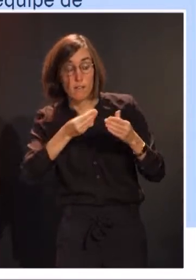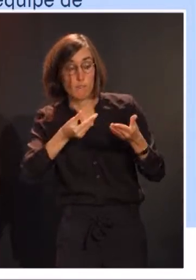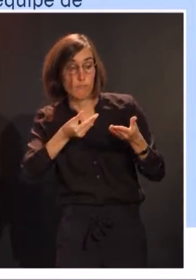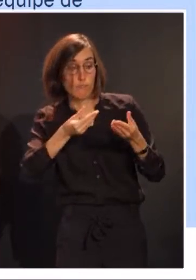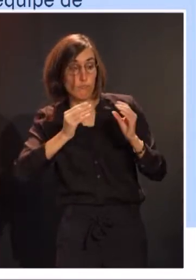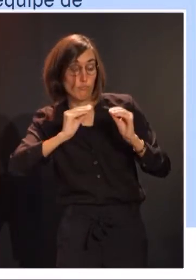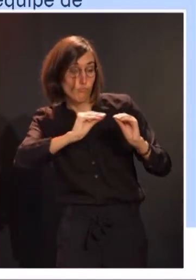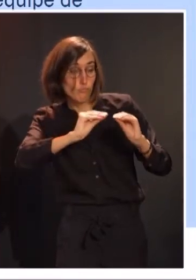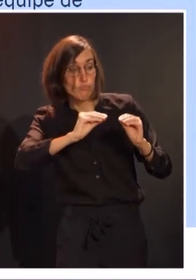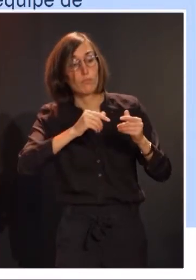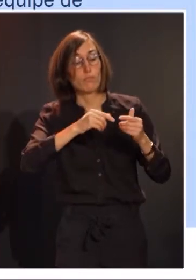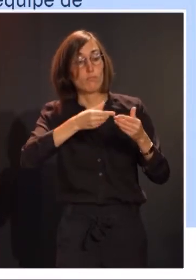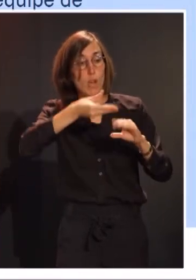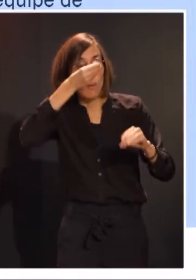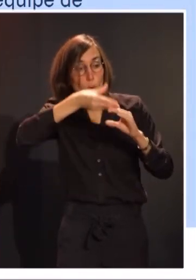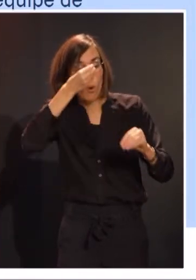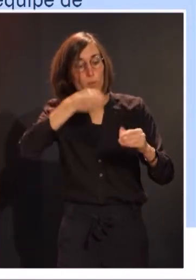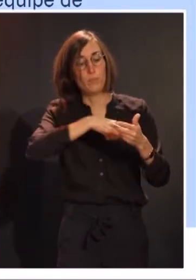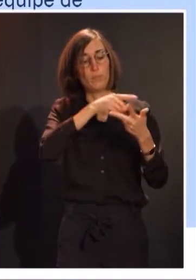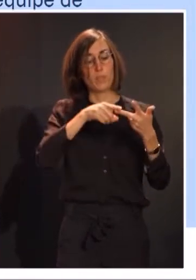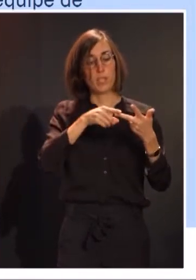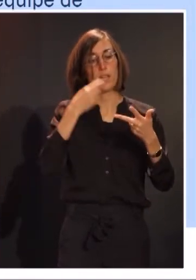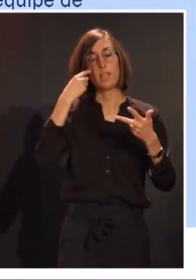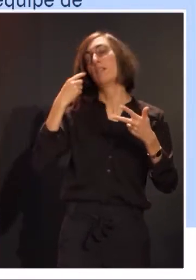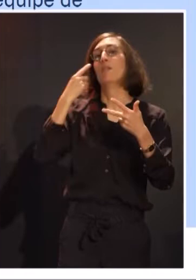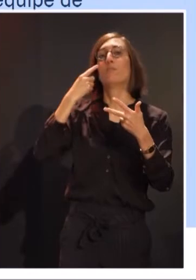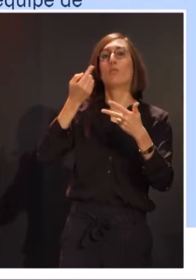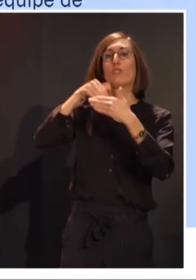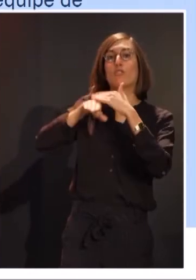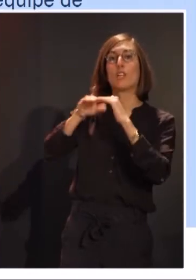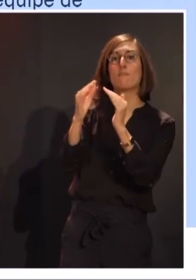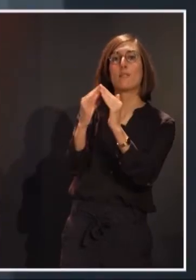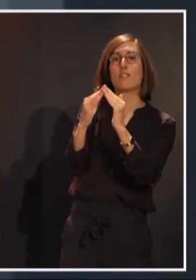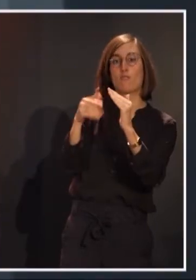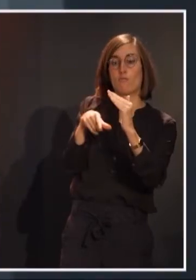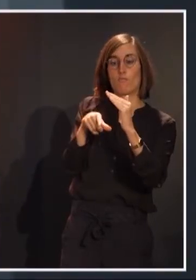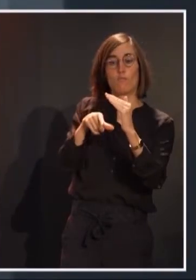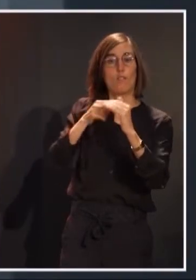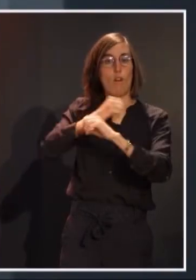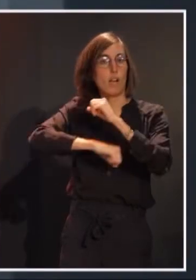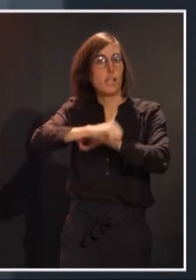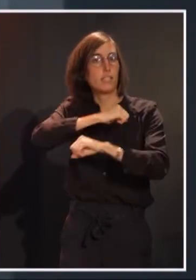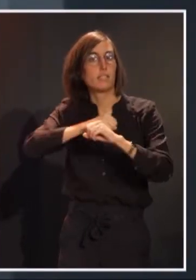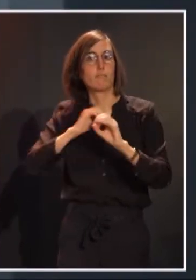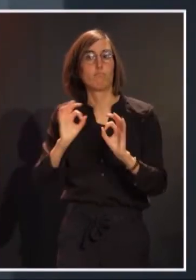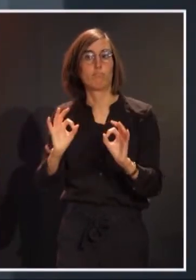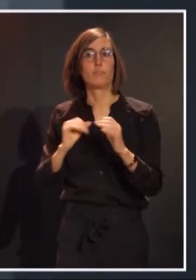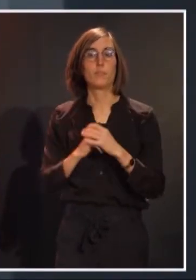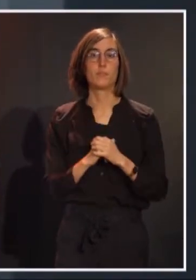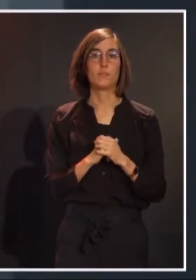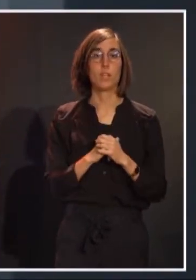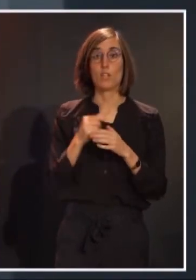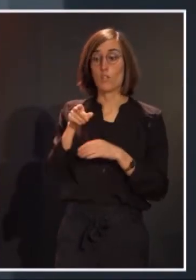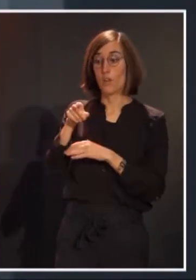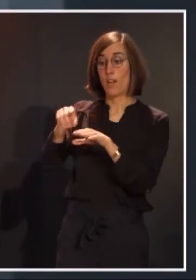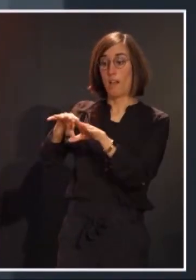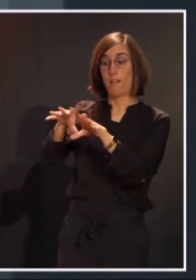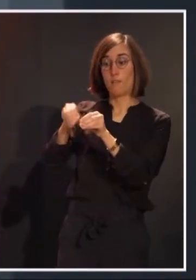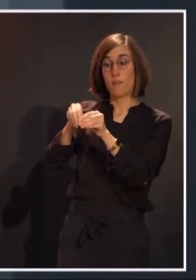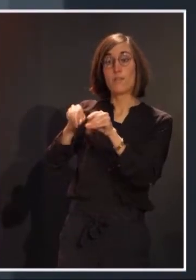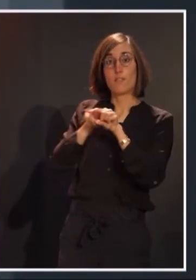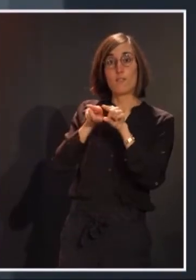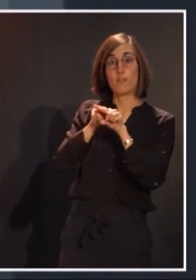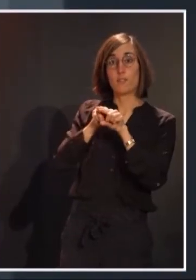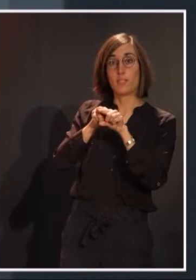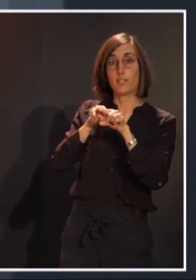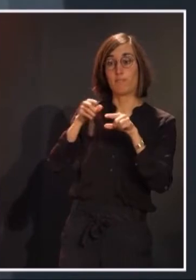en classe et à la maison. Et cet accompagnement, il se fait aussi auprès de la famille et de toute l'équipe